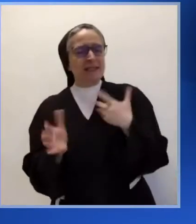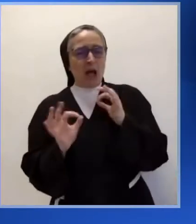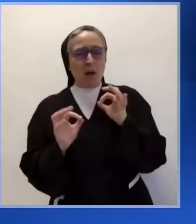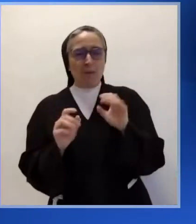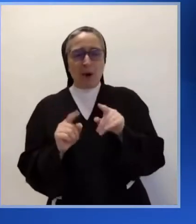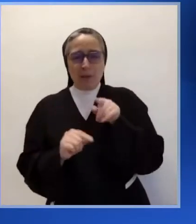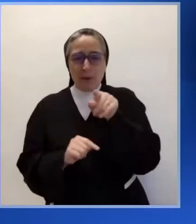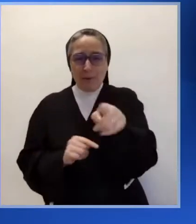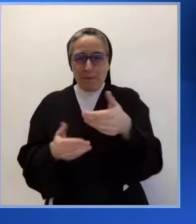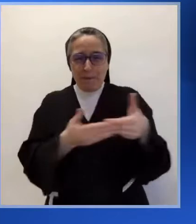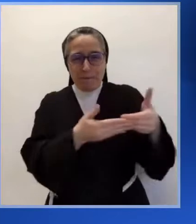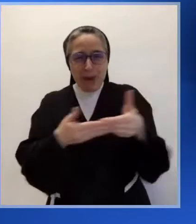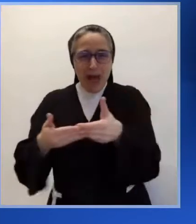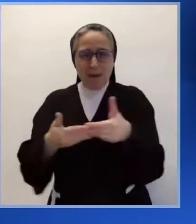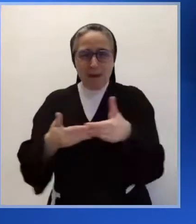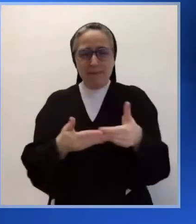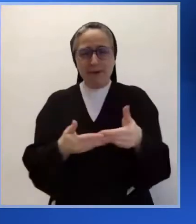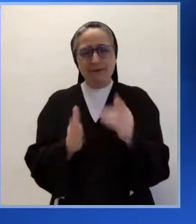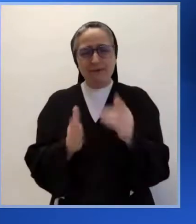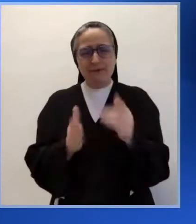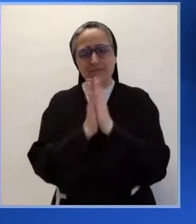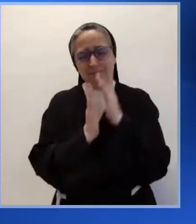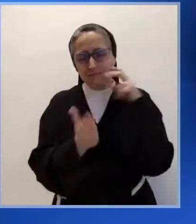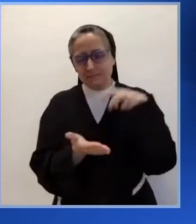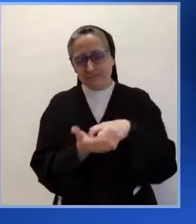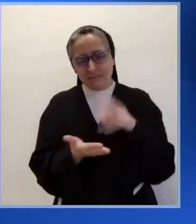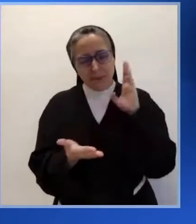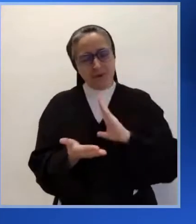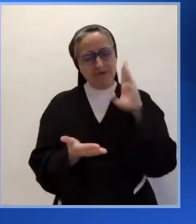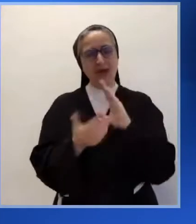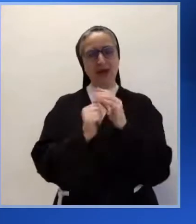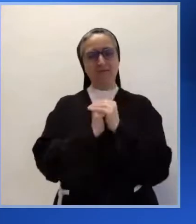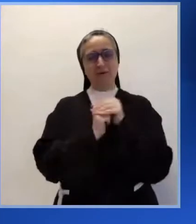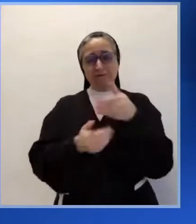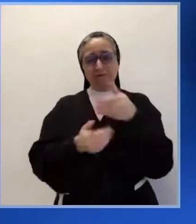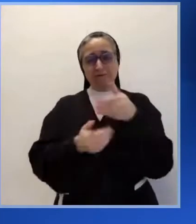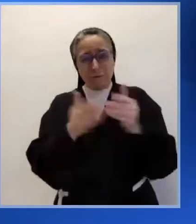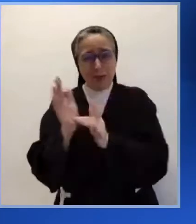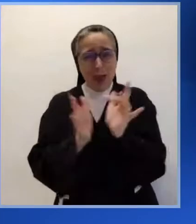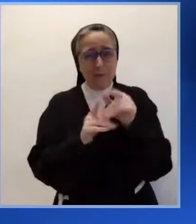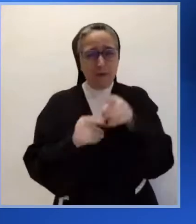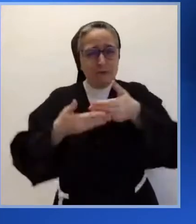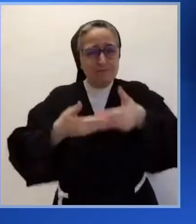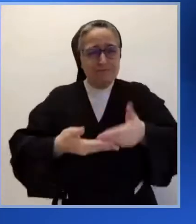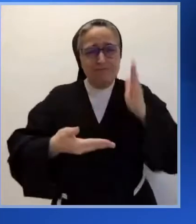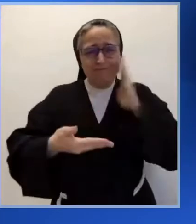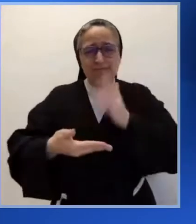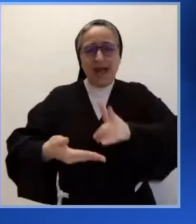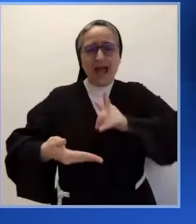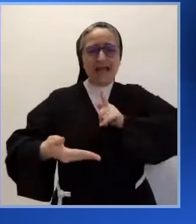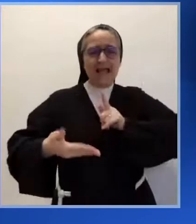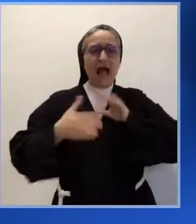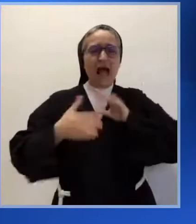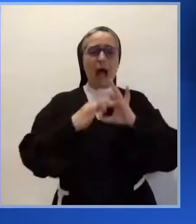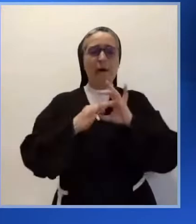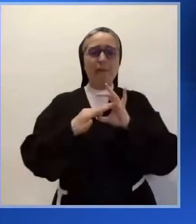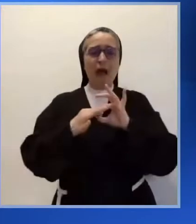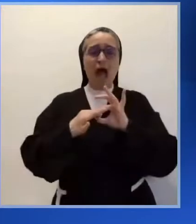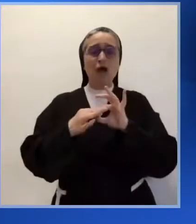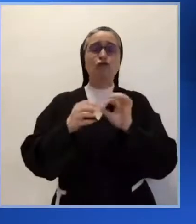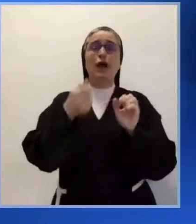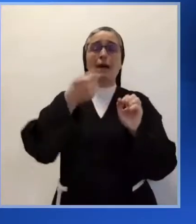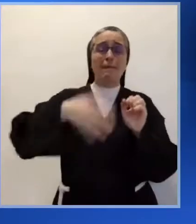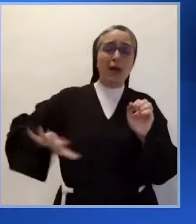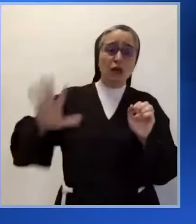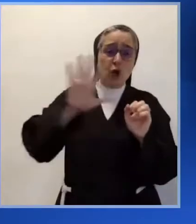rivolgiamo la nostra supplica. Bambino Gesù, dona pace e concordia al Medio Oriente e